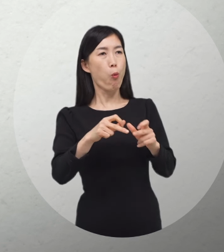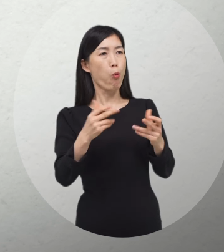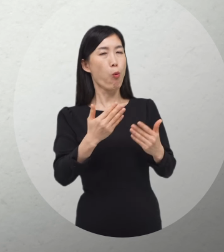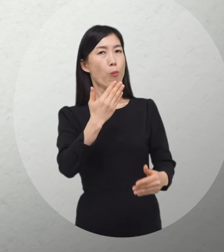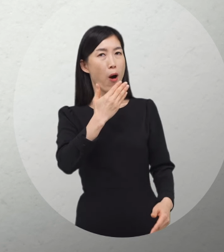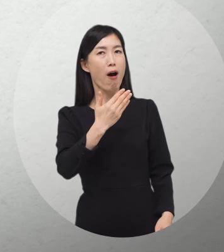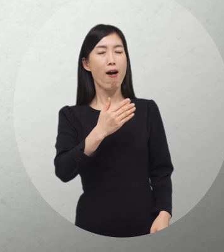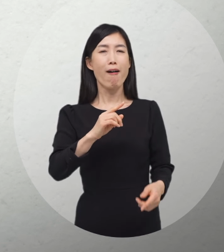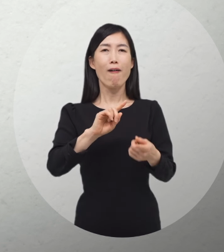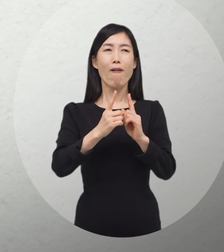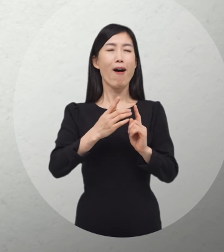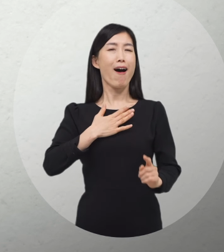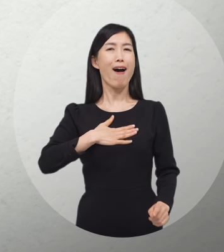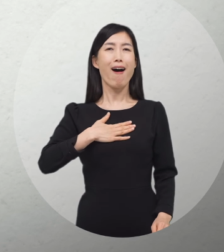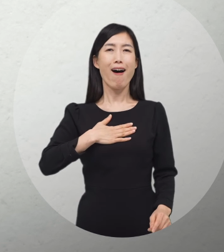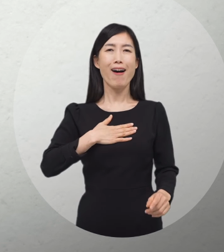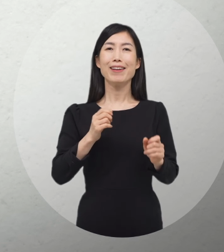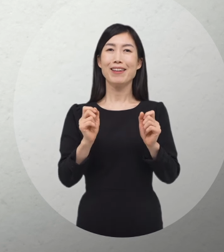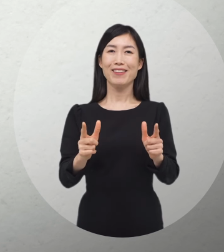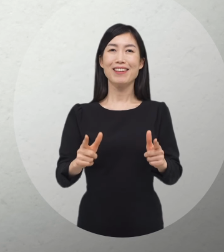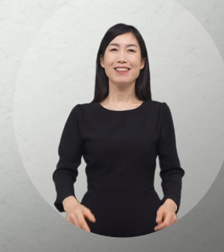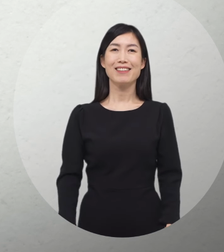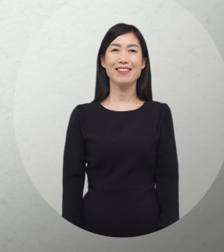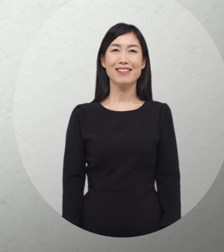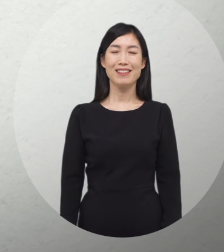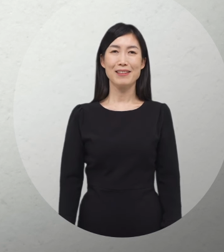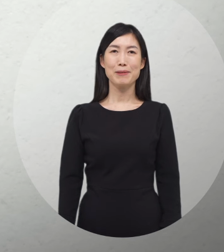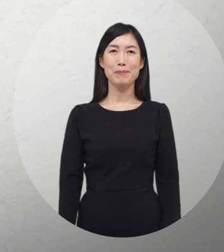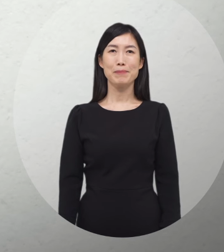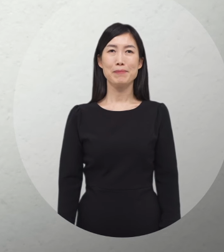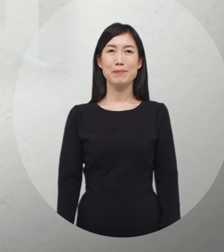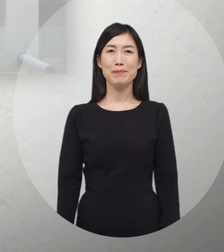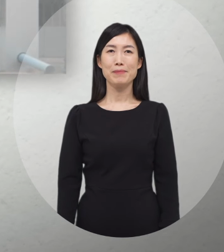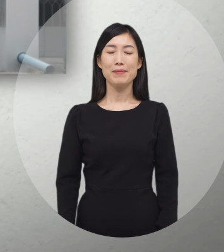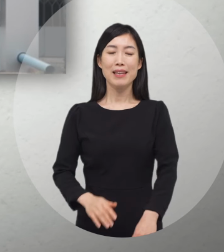당사자에겐 근로 의욕을 고취하는 효과를 얻을 수 있었습니다.